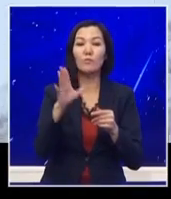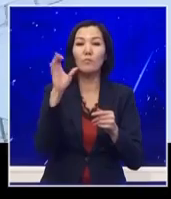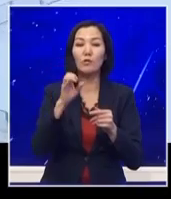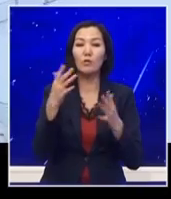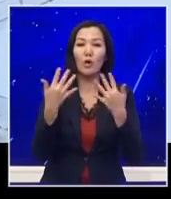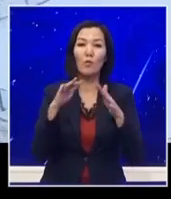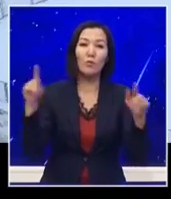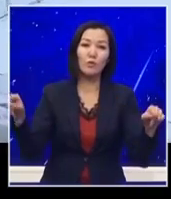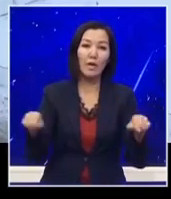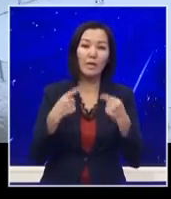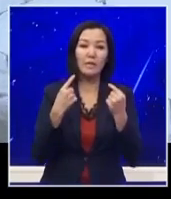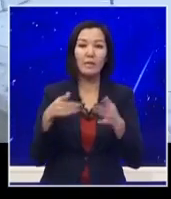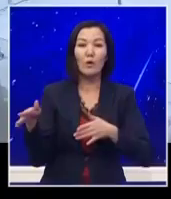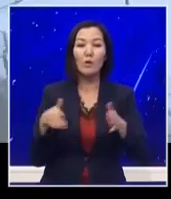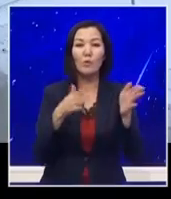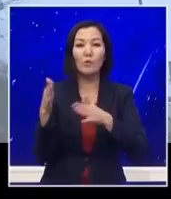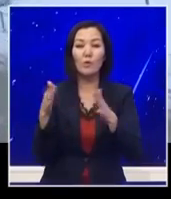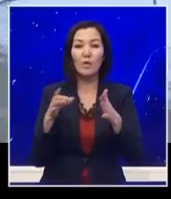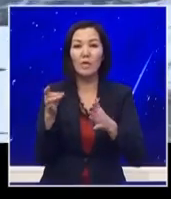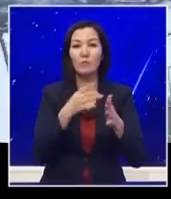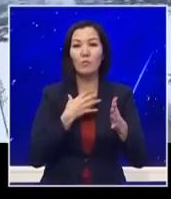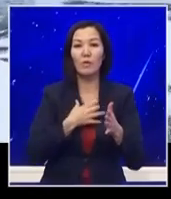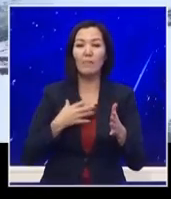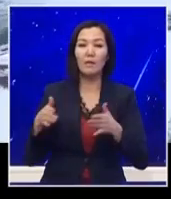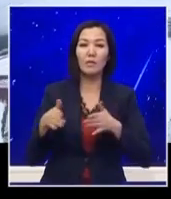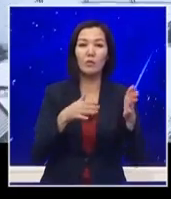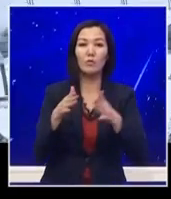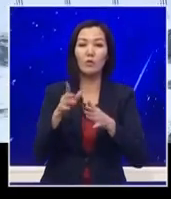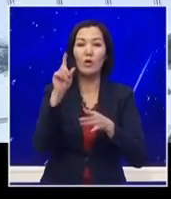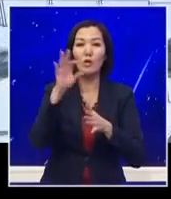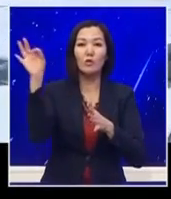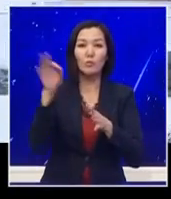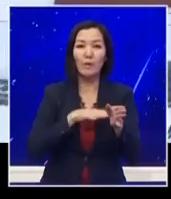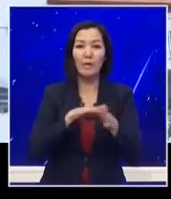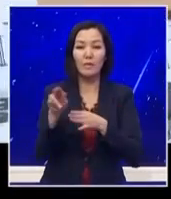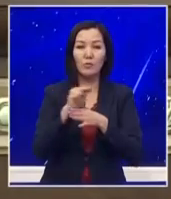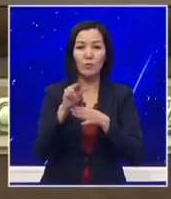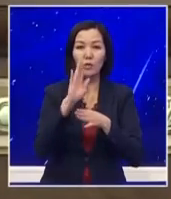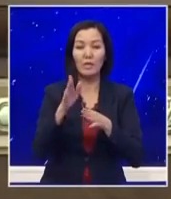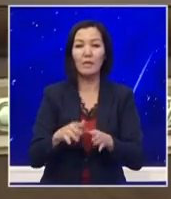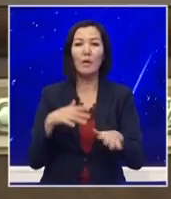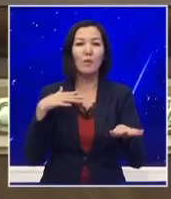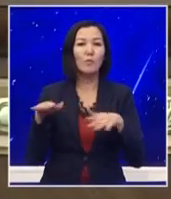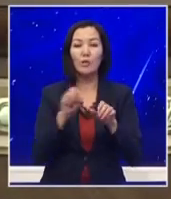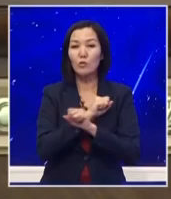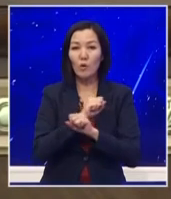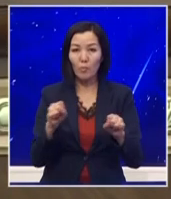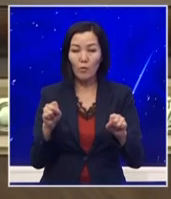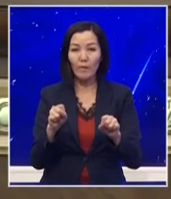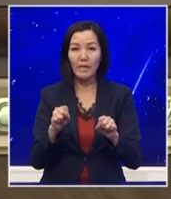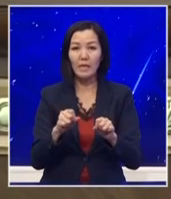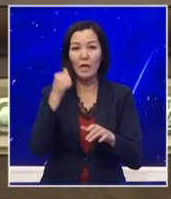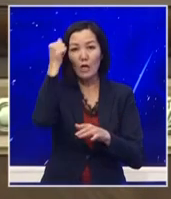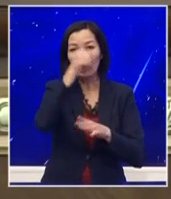жаңғыртылып, оған апаратын күре жолдар мен республикалық маңызы бар жолдар 100% жөнделеді. Босансуға болмайды.